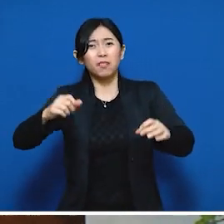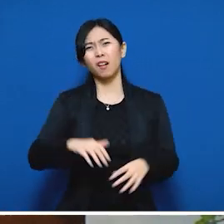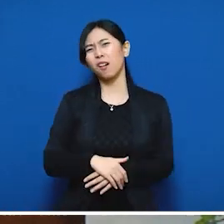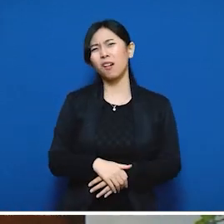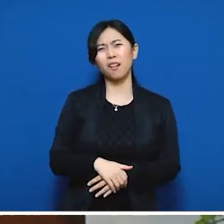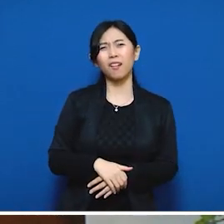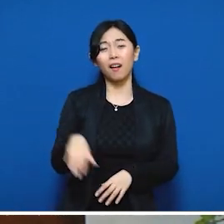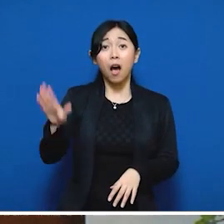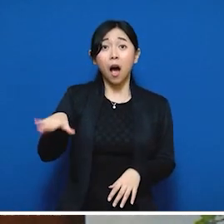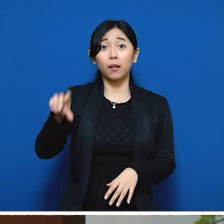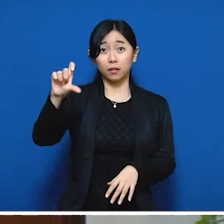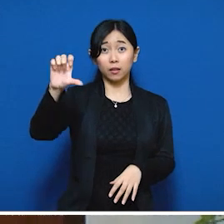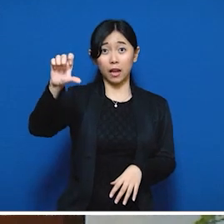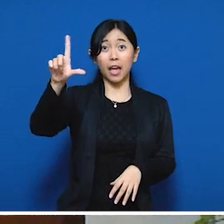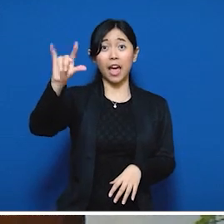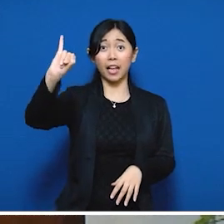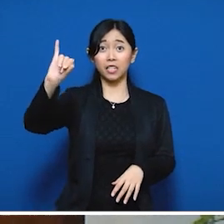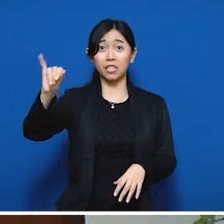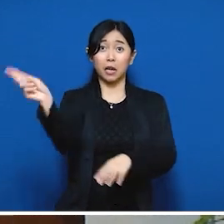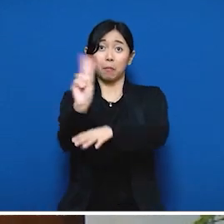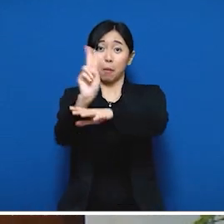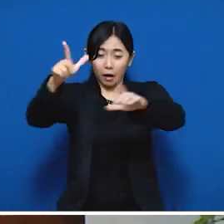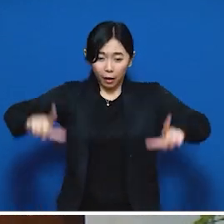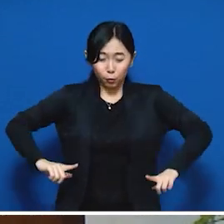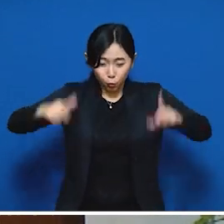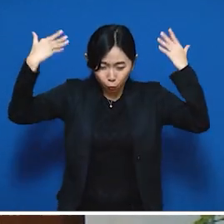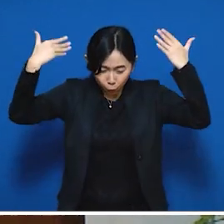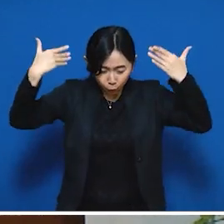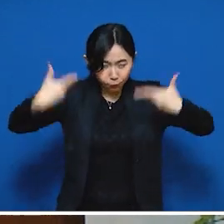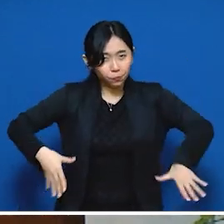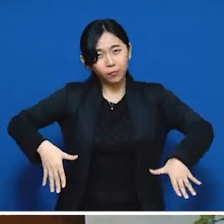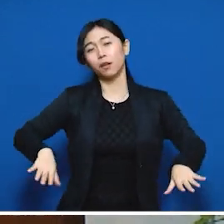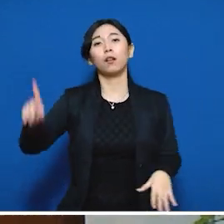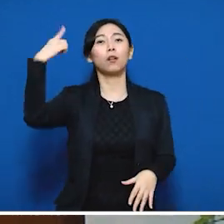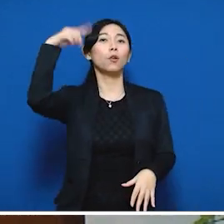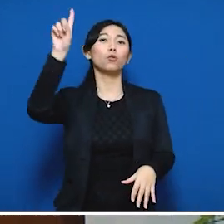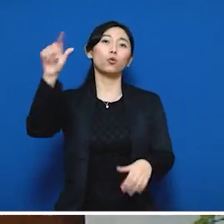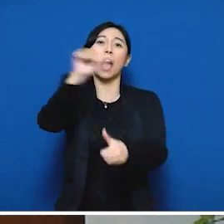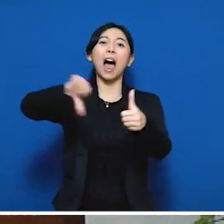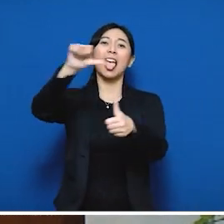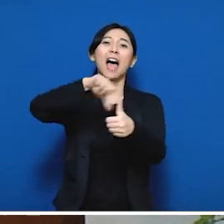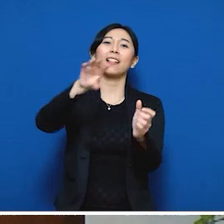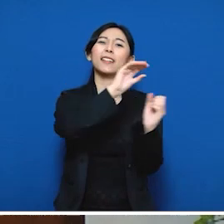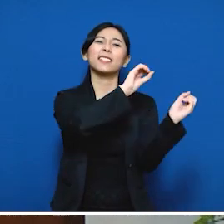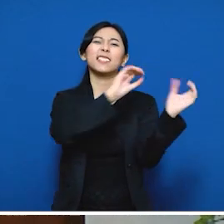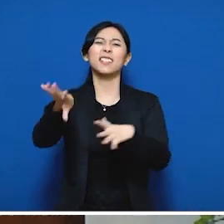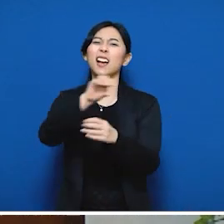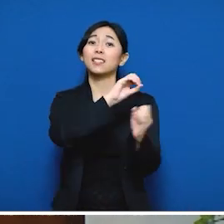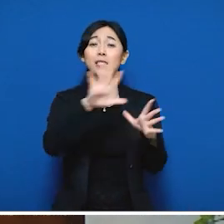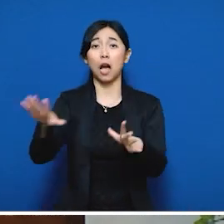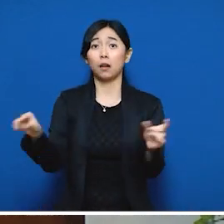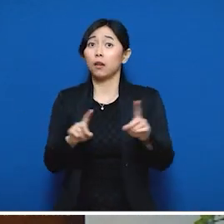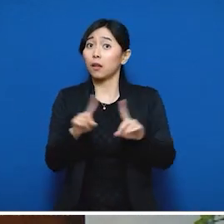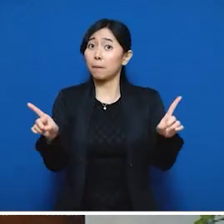Anak-anak Eli yang mempergunakan tubuhnya untuk perkara-perkara yang sia-sia. Padahal